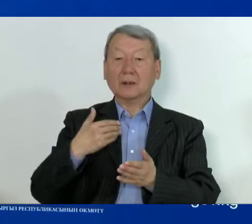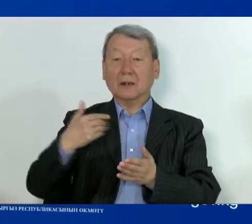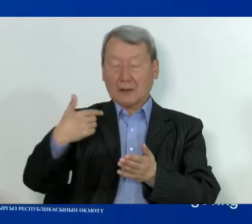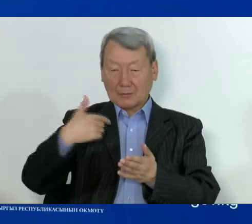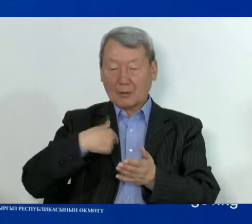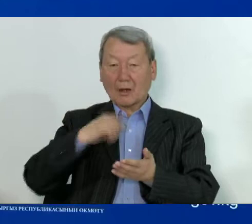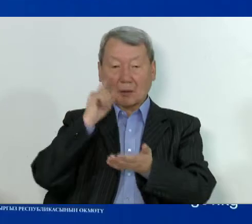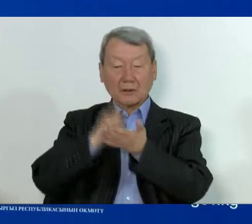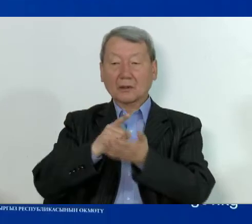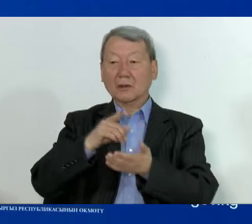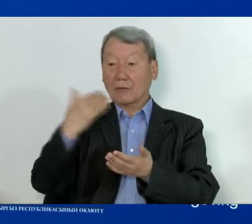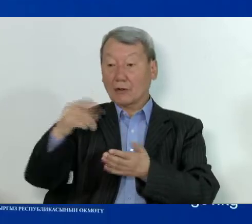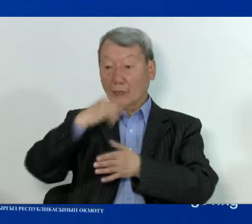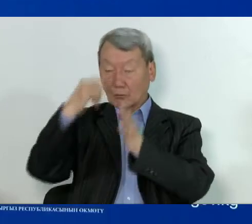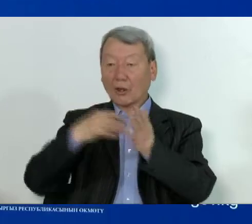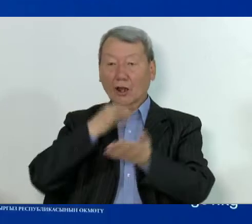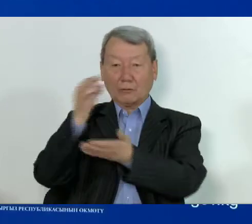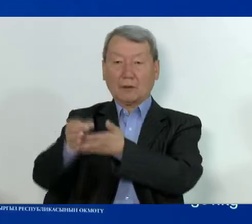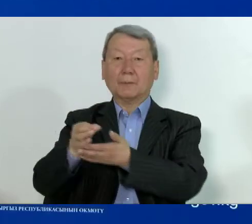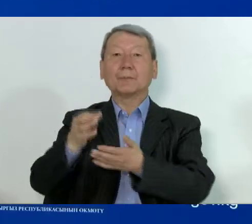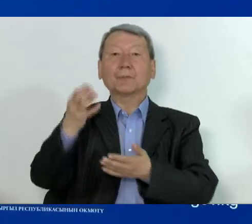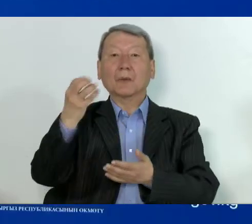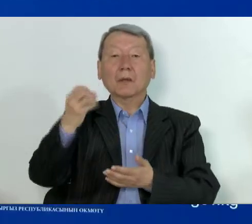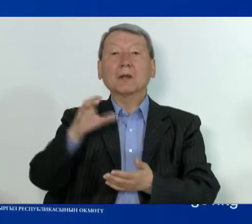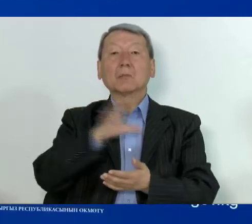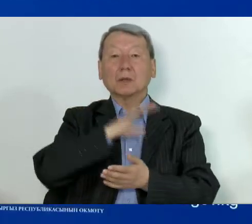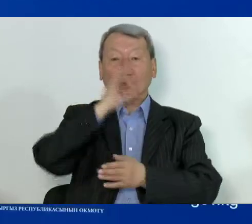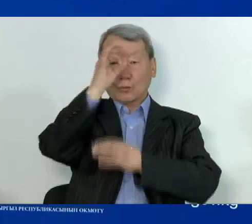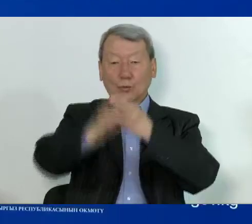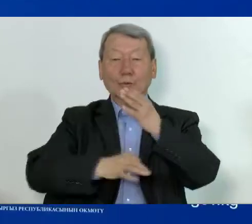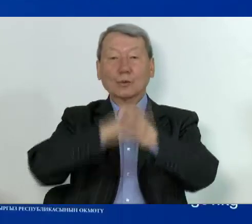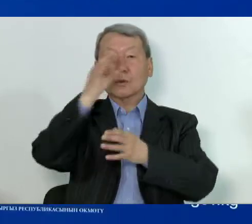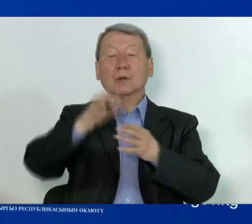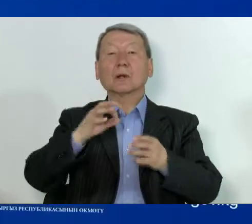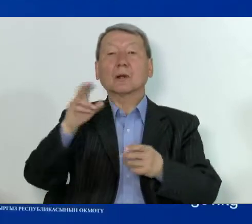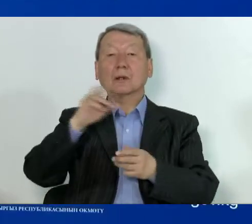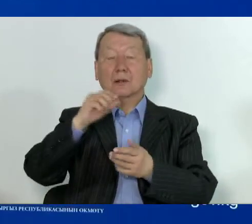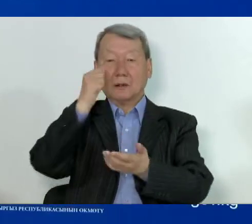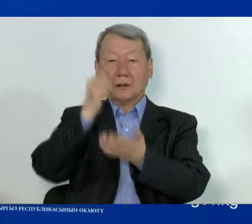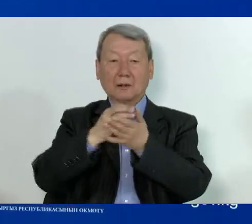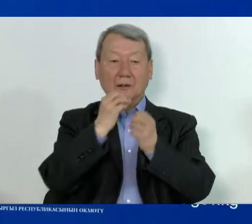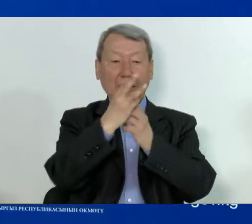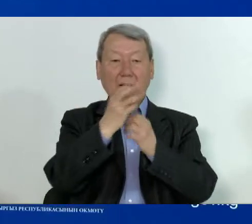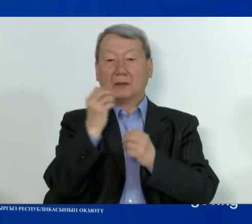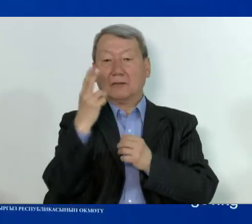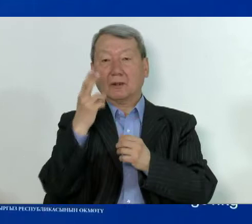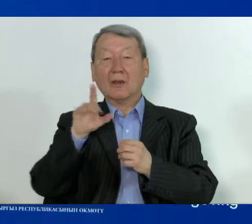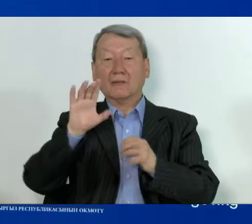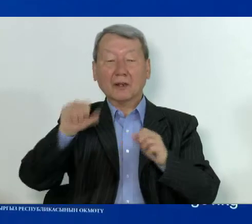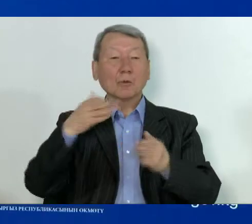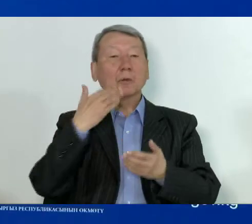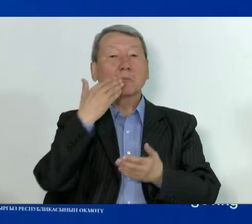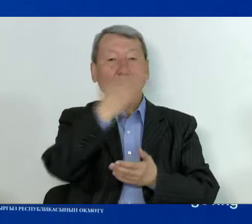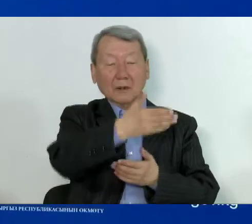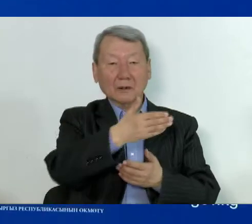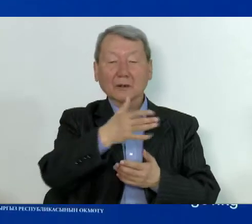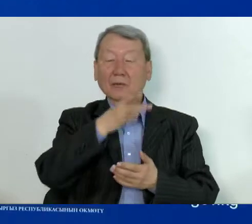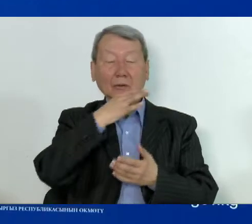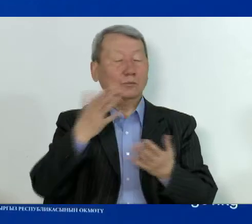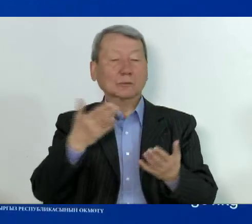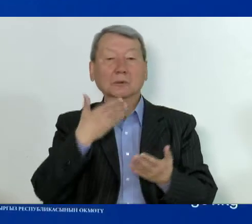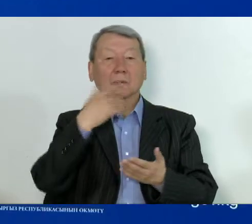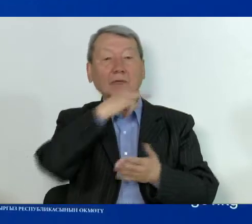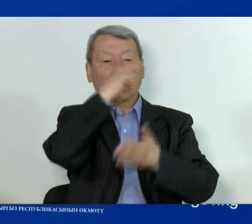мы обязательно на каждый ответим. Также круглосуточно работает колл-центр 1312, вы можете обратиться в любое время